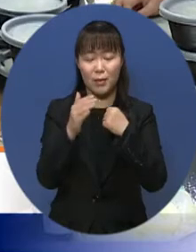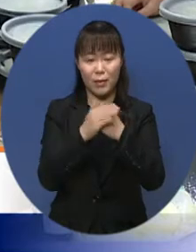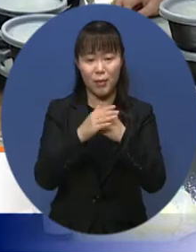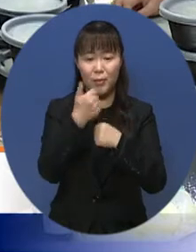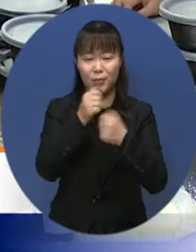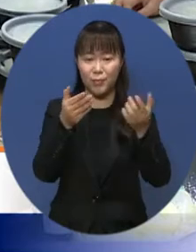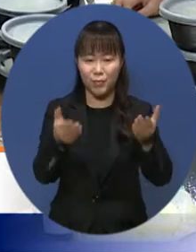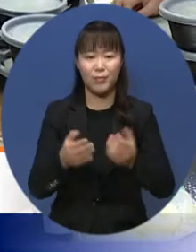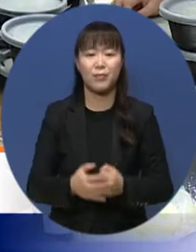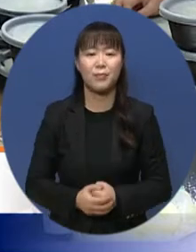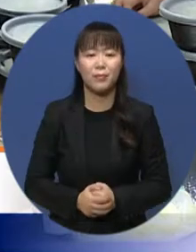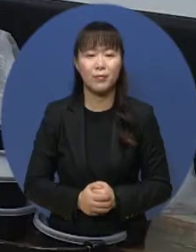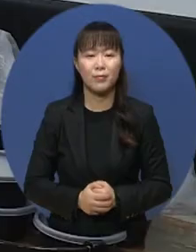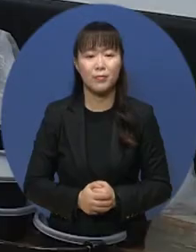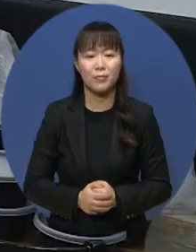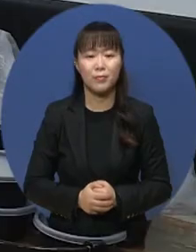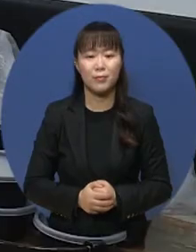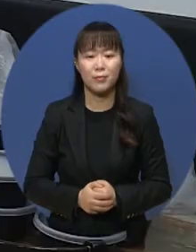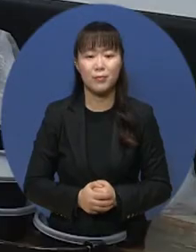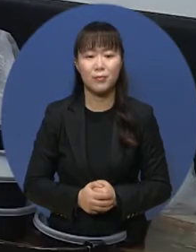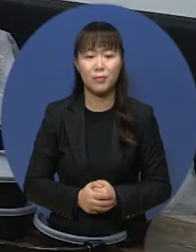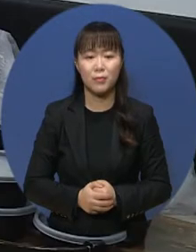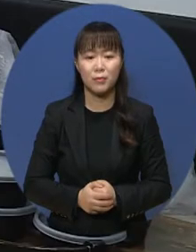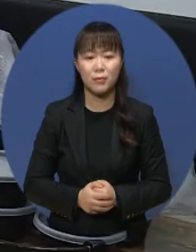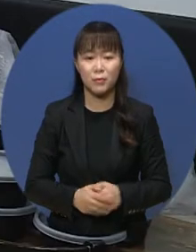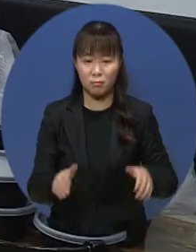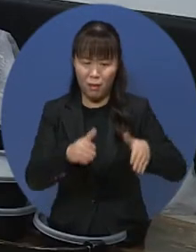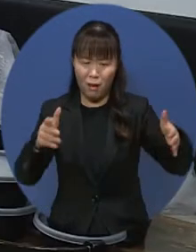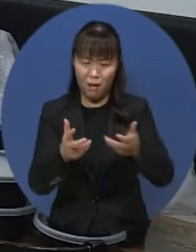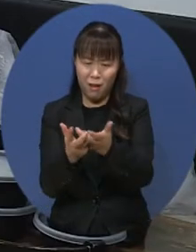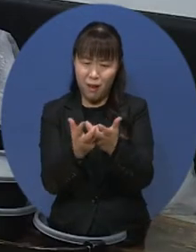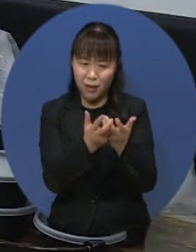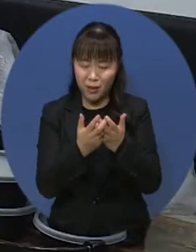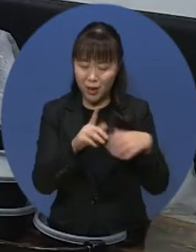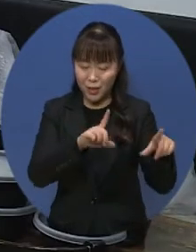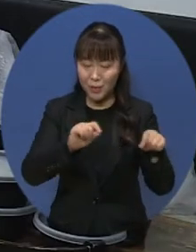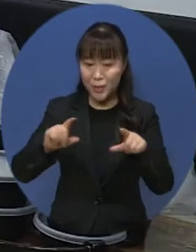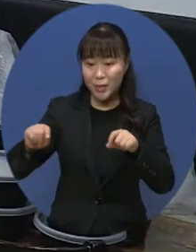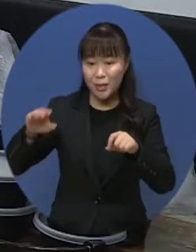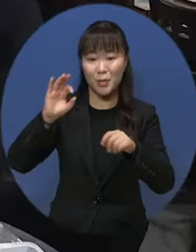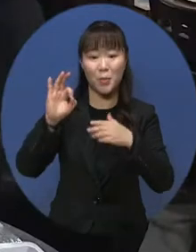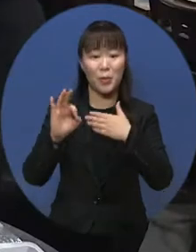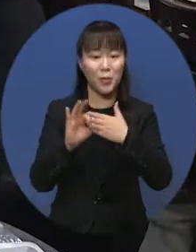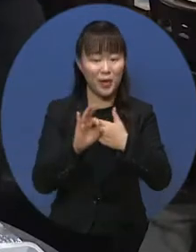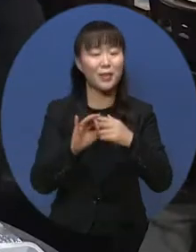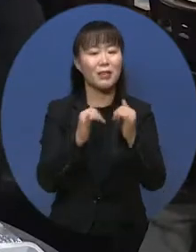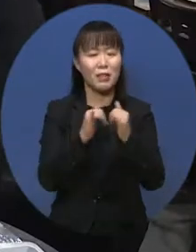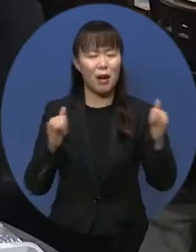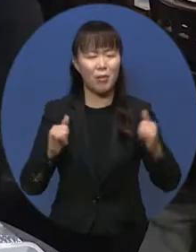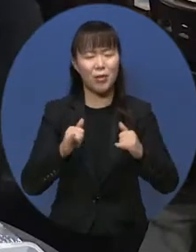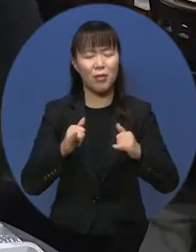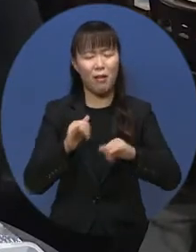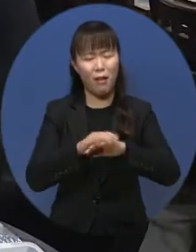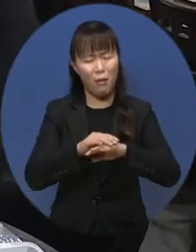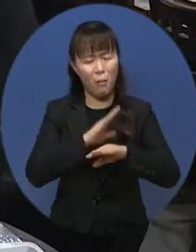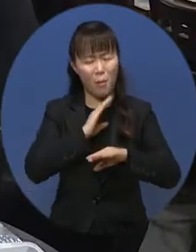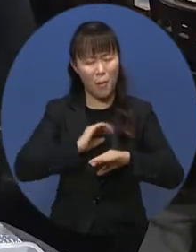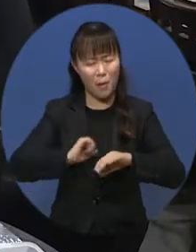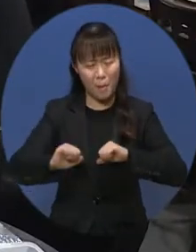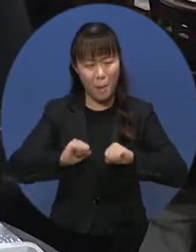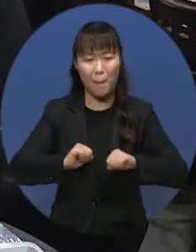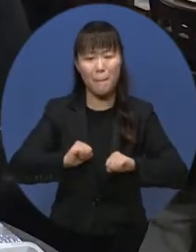기자가 만나봤습니다 테이블 위를 가득 채운 음식 때 사이로 사람들의 손길이 바쁘게